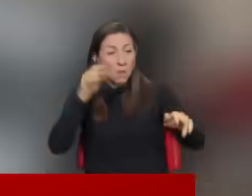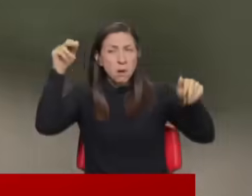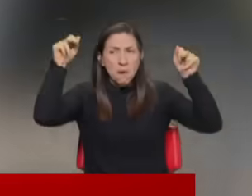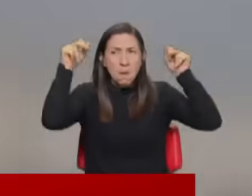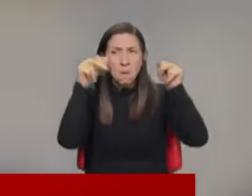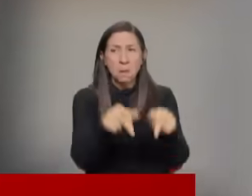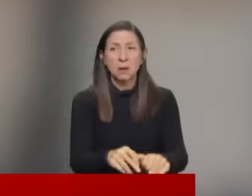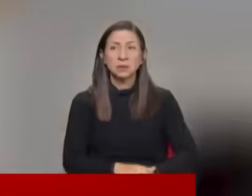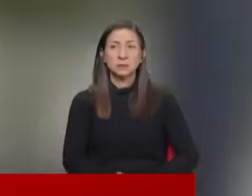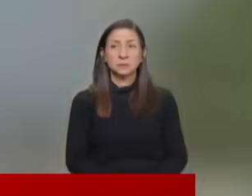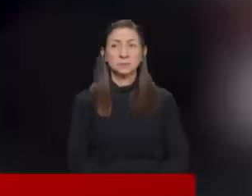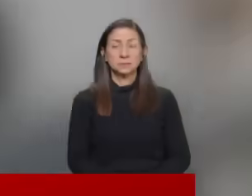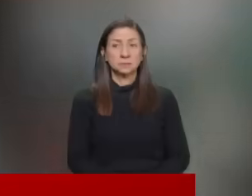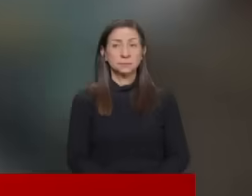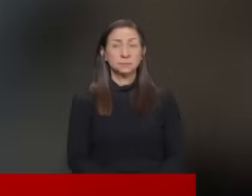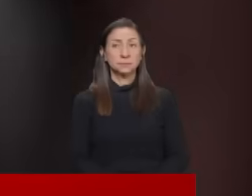vurdu.